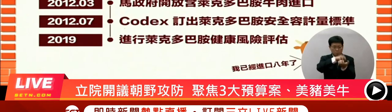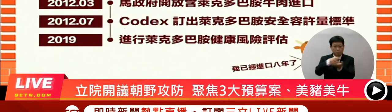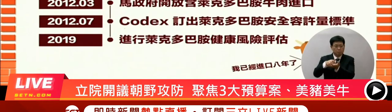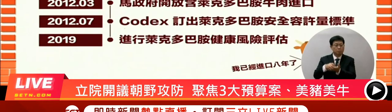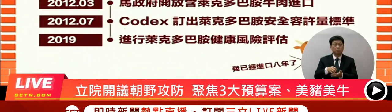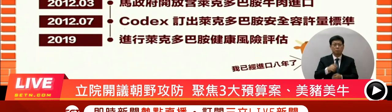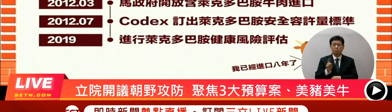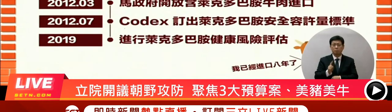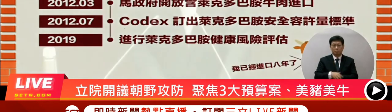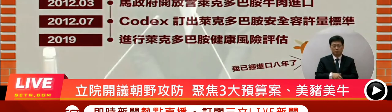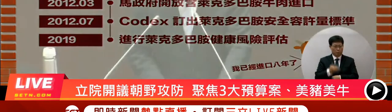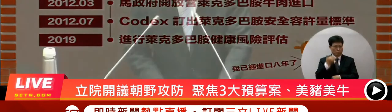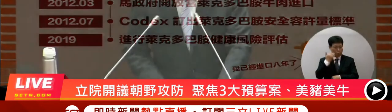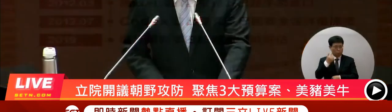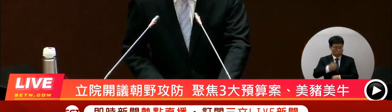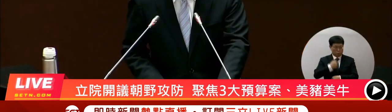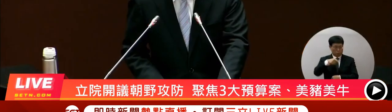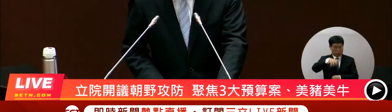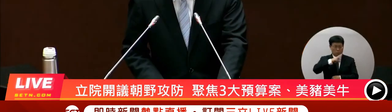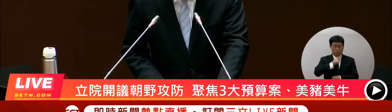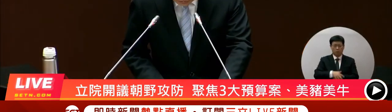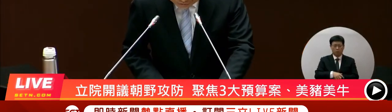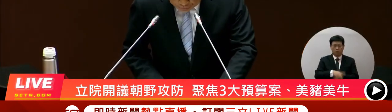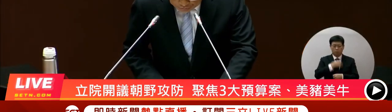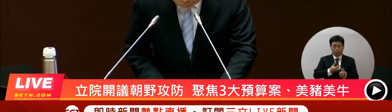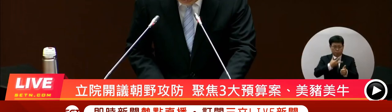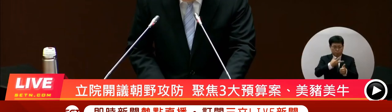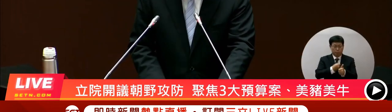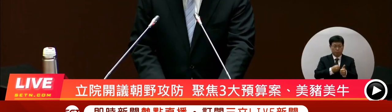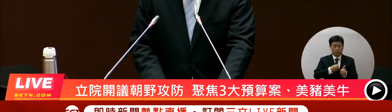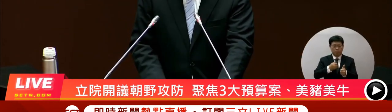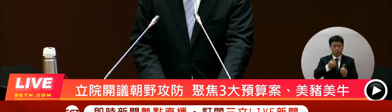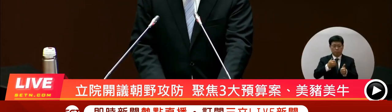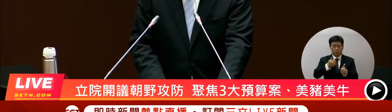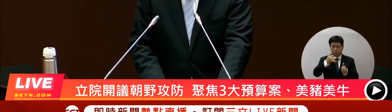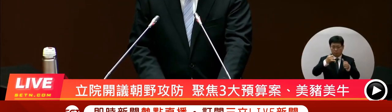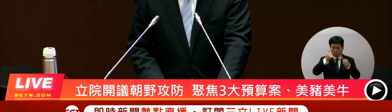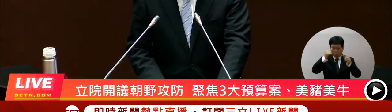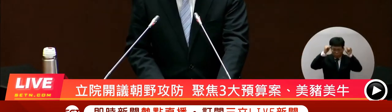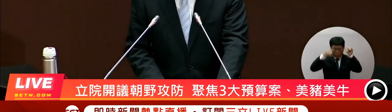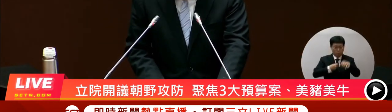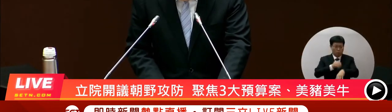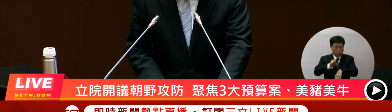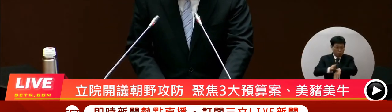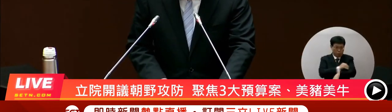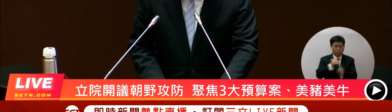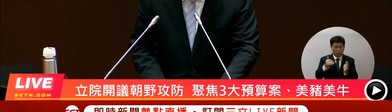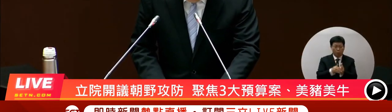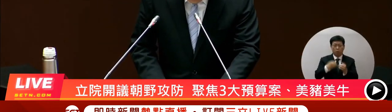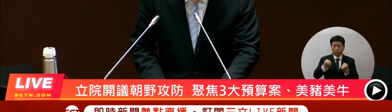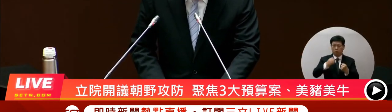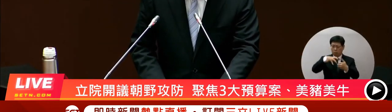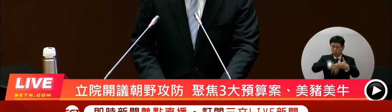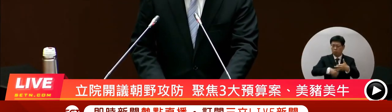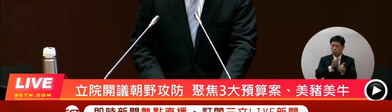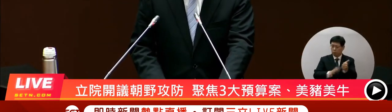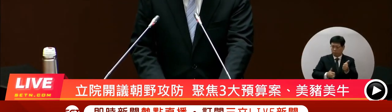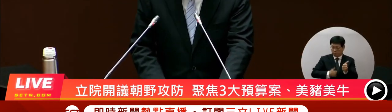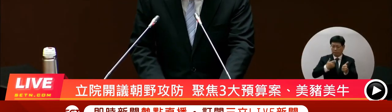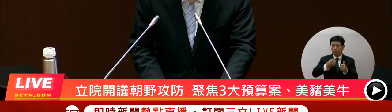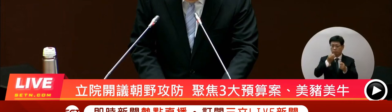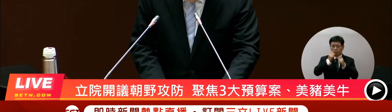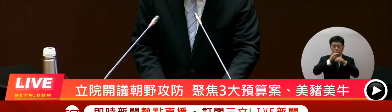明，含有莱克多巴胺的美国牛肉进口在国内并没有造成食安